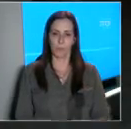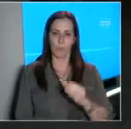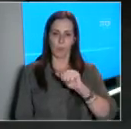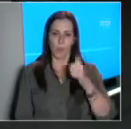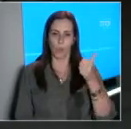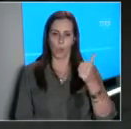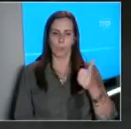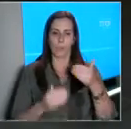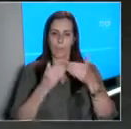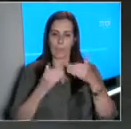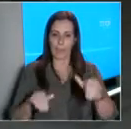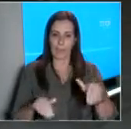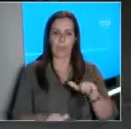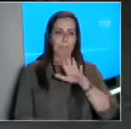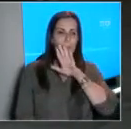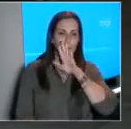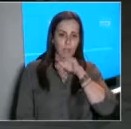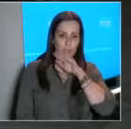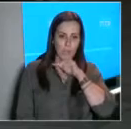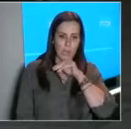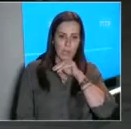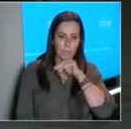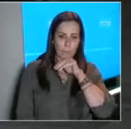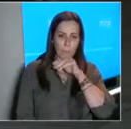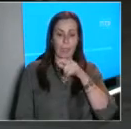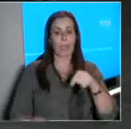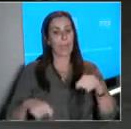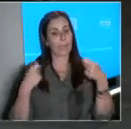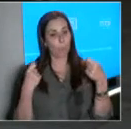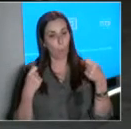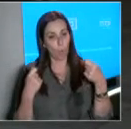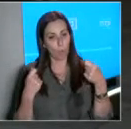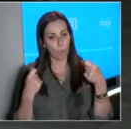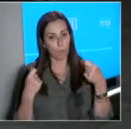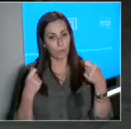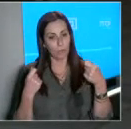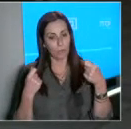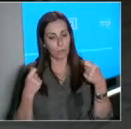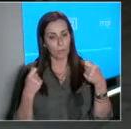קודם כל בנכים ובקשישים. בחינוך,